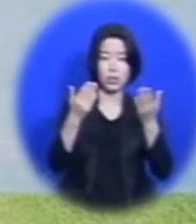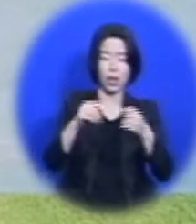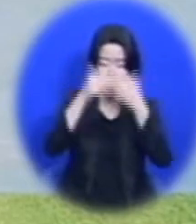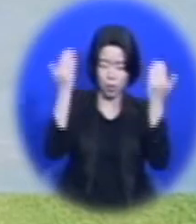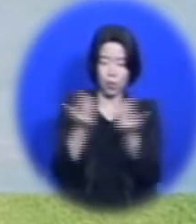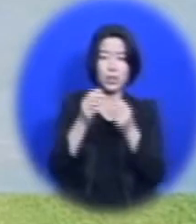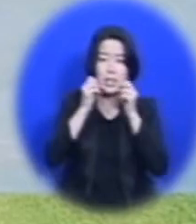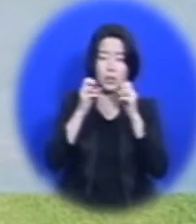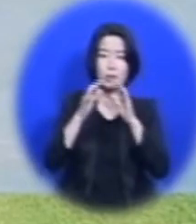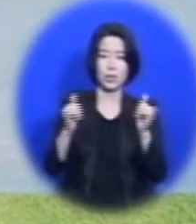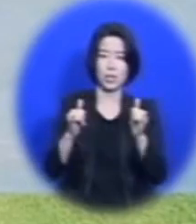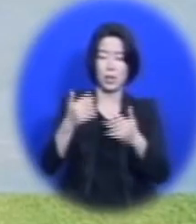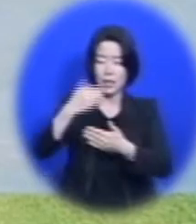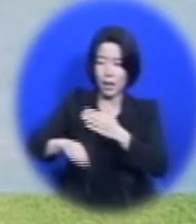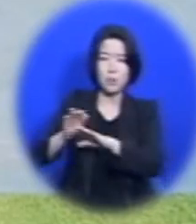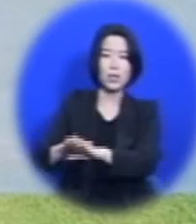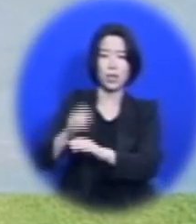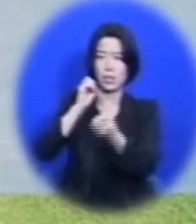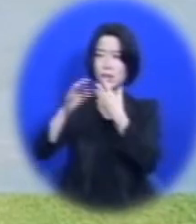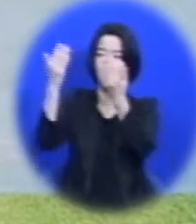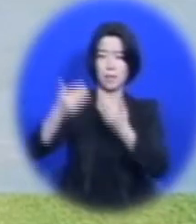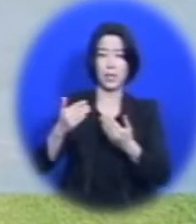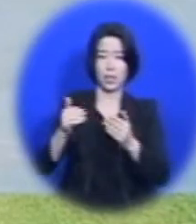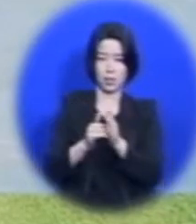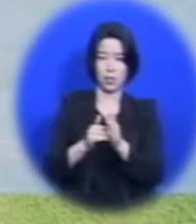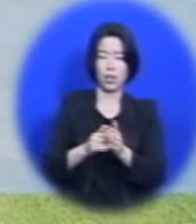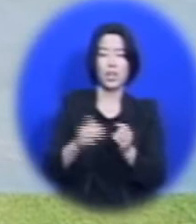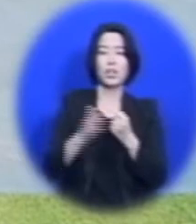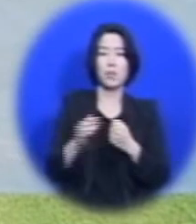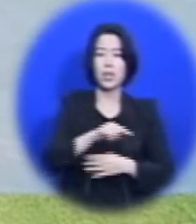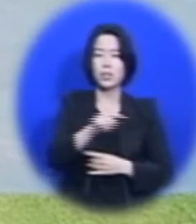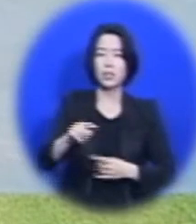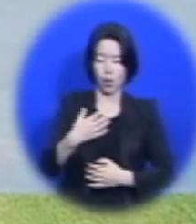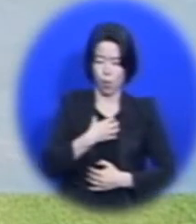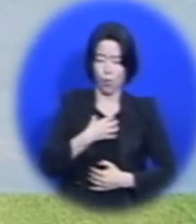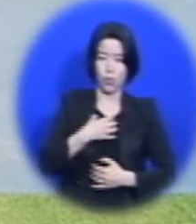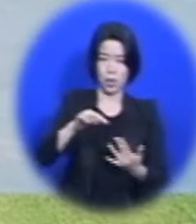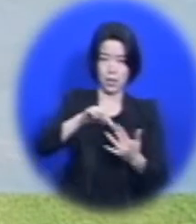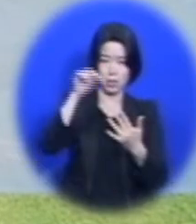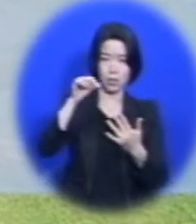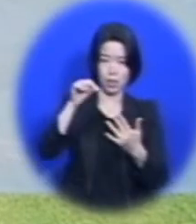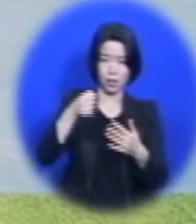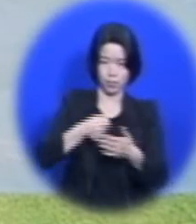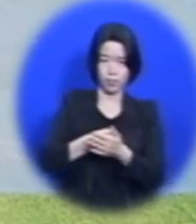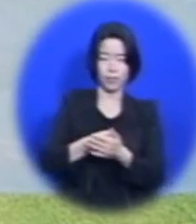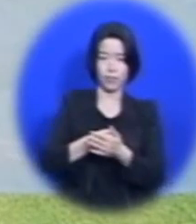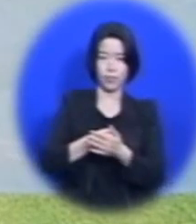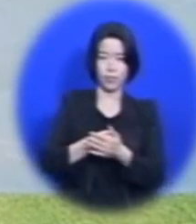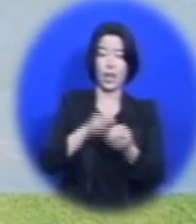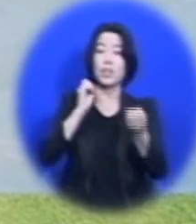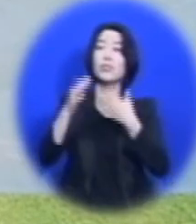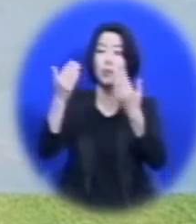다 남으라고 응답을 받았다. 그래서 그들은 그 위험한 선택을 합니다.